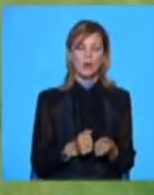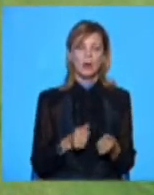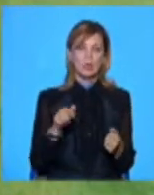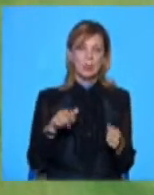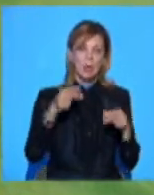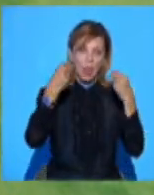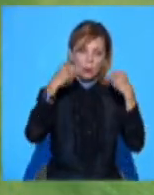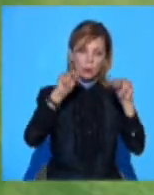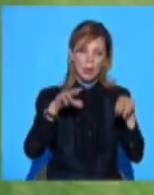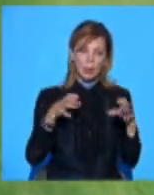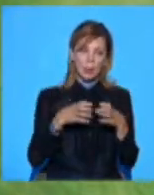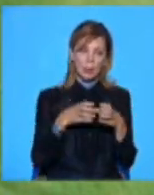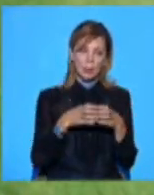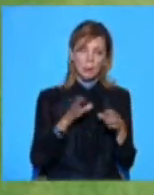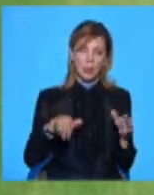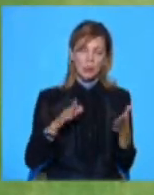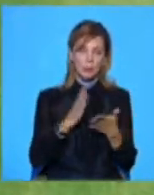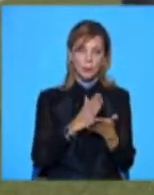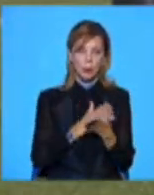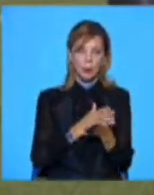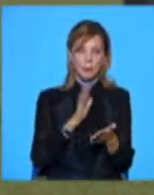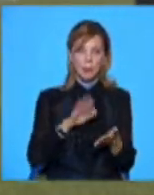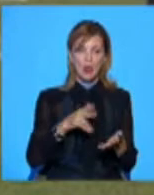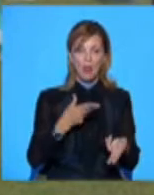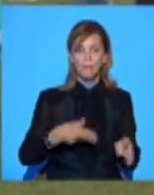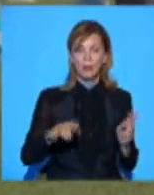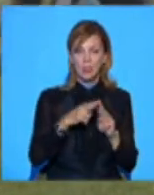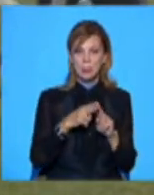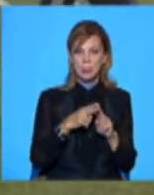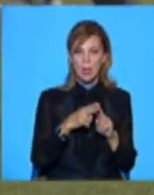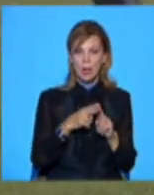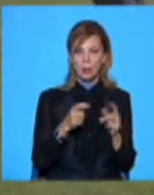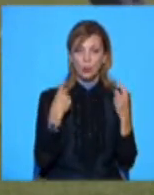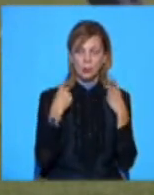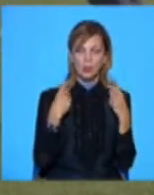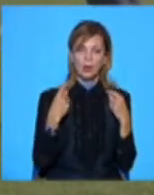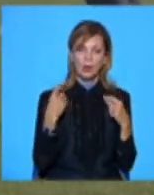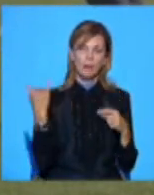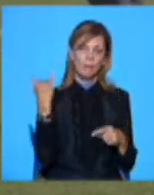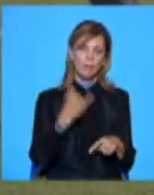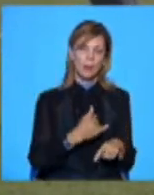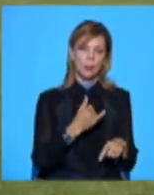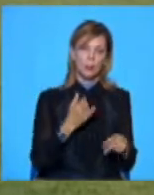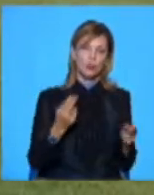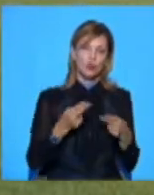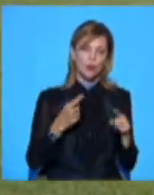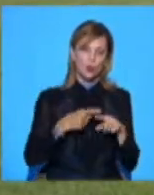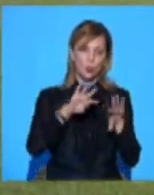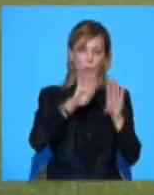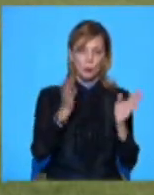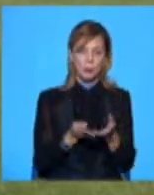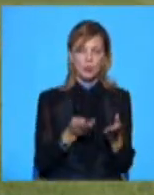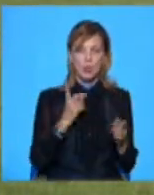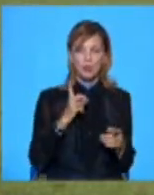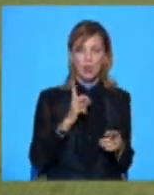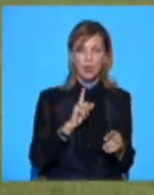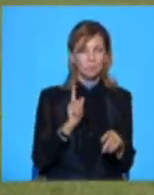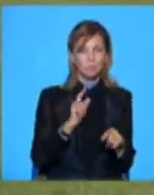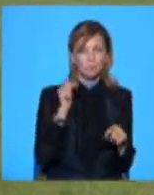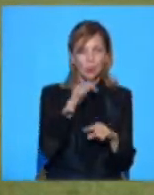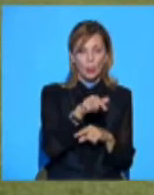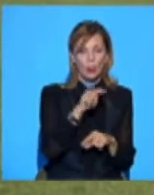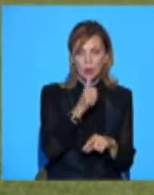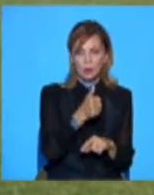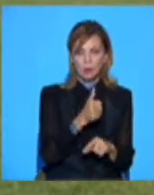a declarat că echipa sa are probleme la finalizare. Oltenii aduc ușor mingea în careul adversarelor, dar jucătorii de finalizare nu sunt